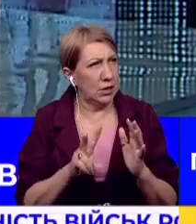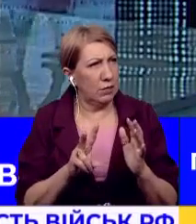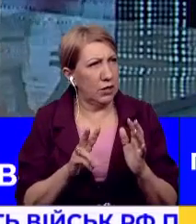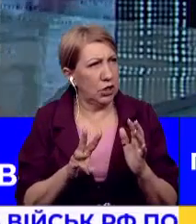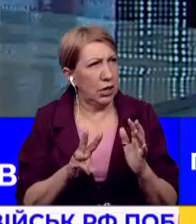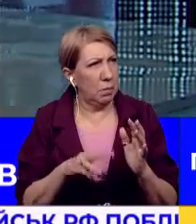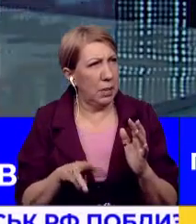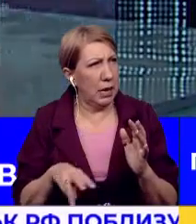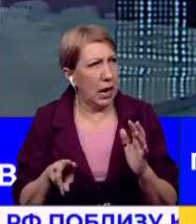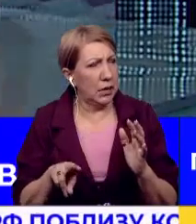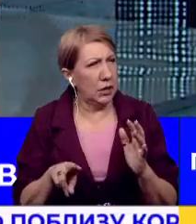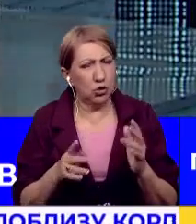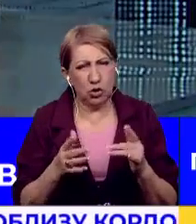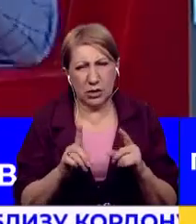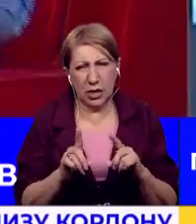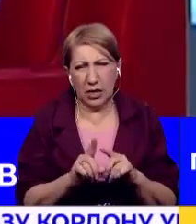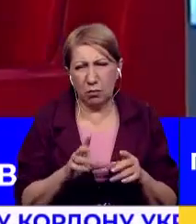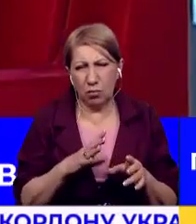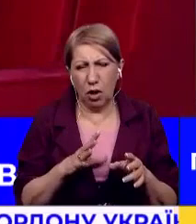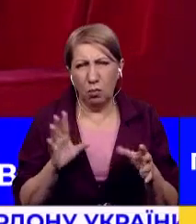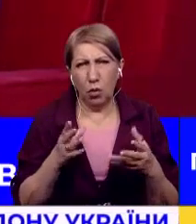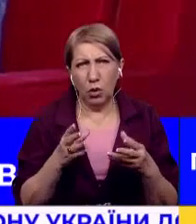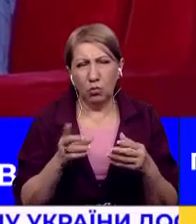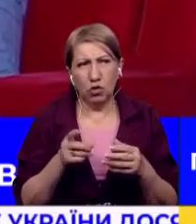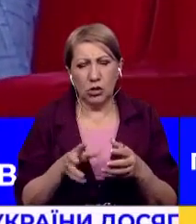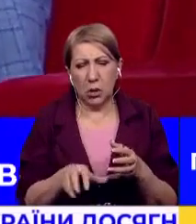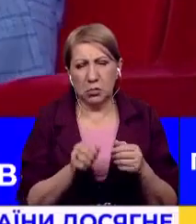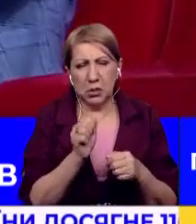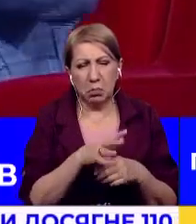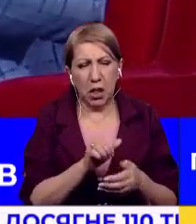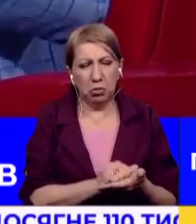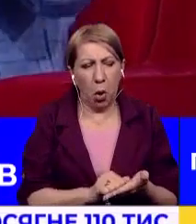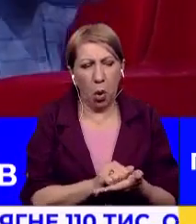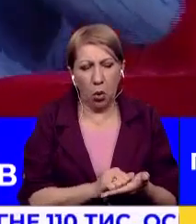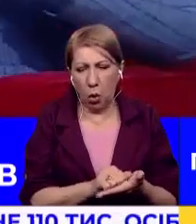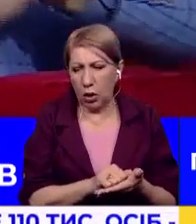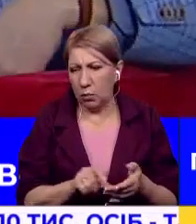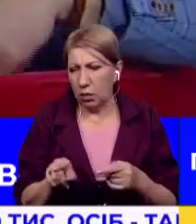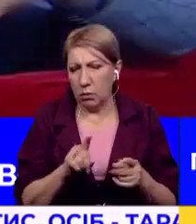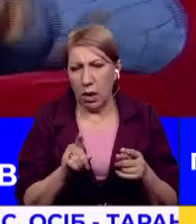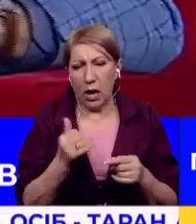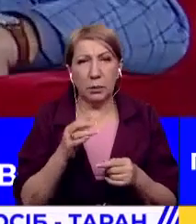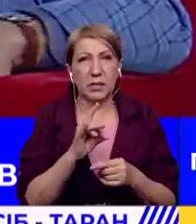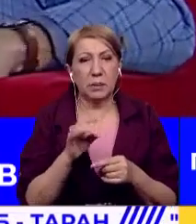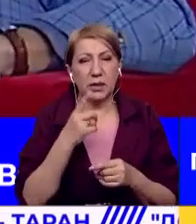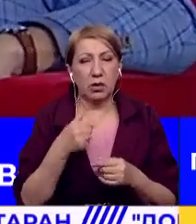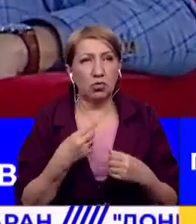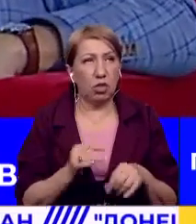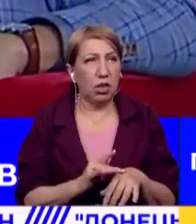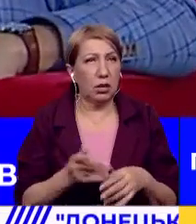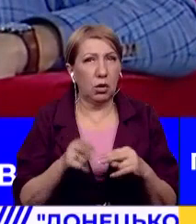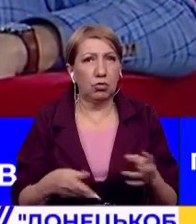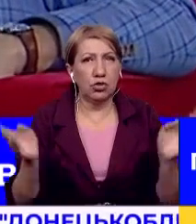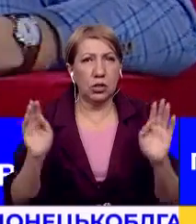щось 36 мілі, щось таке. Потім від нього щось забрали туди, сюди, туди. І тепер Степану, знаєте, у мене денег